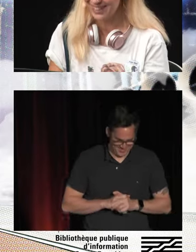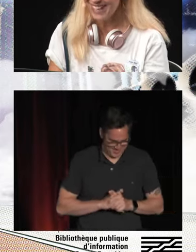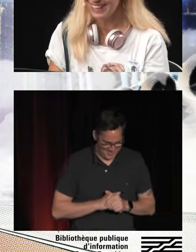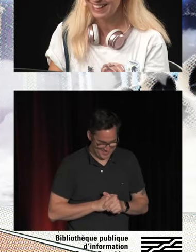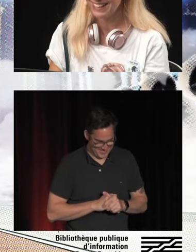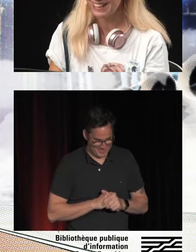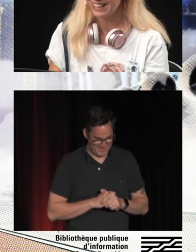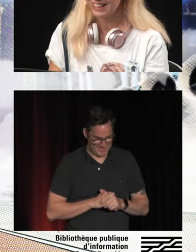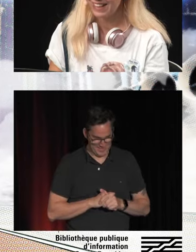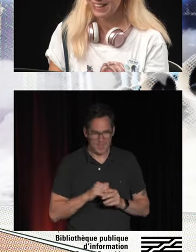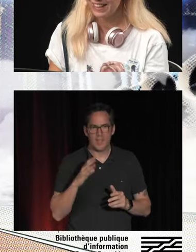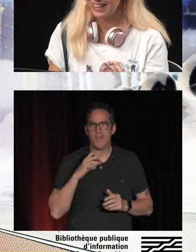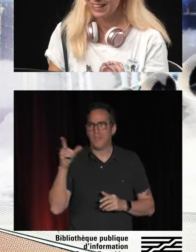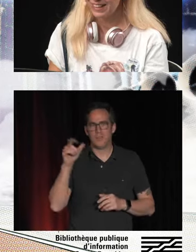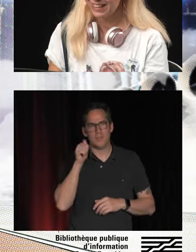Oui.